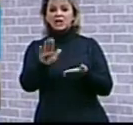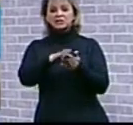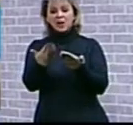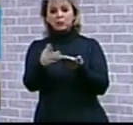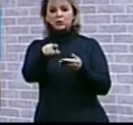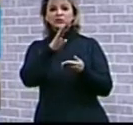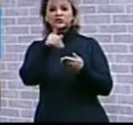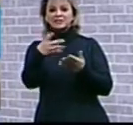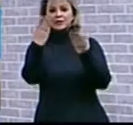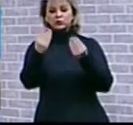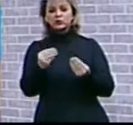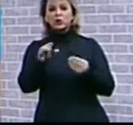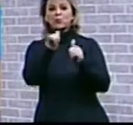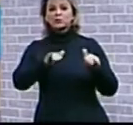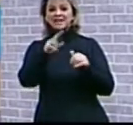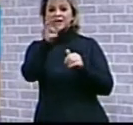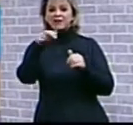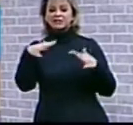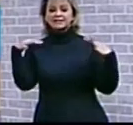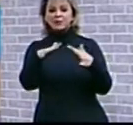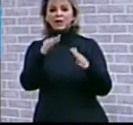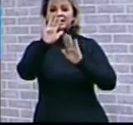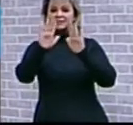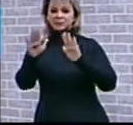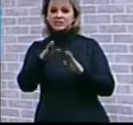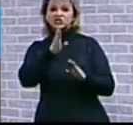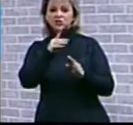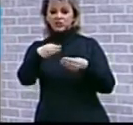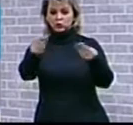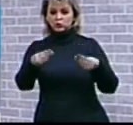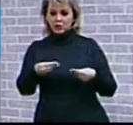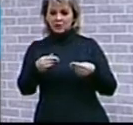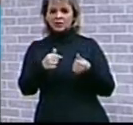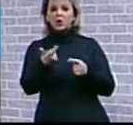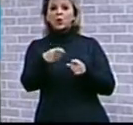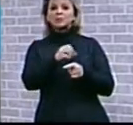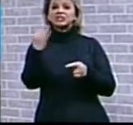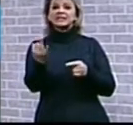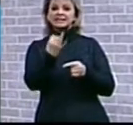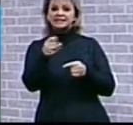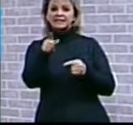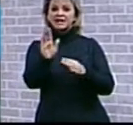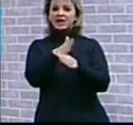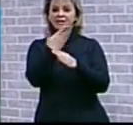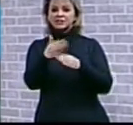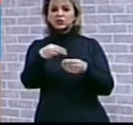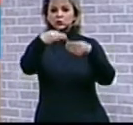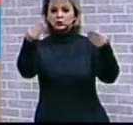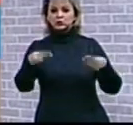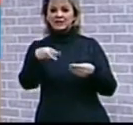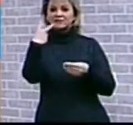обложки. К женскому дню музей краеведения собрал экспозицию женских журналов. Очень интересный раздел